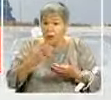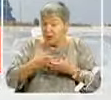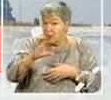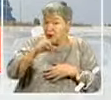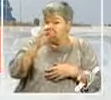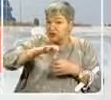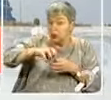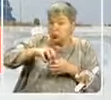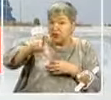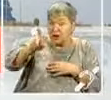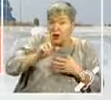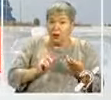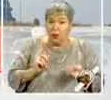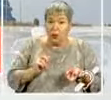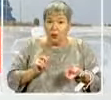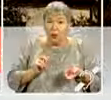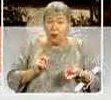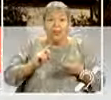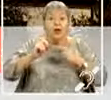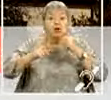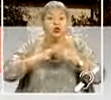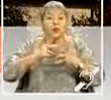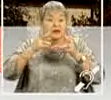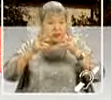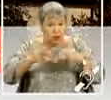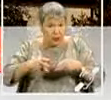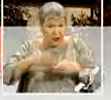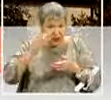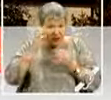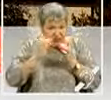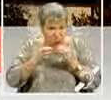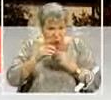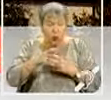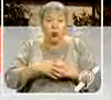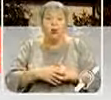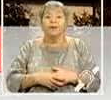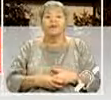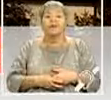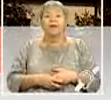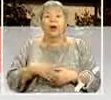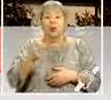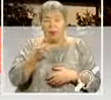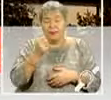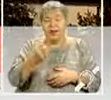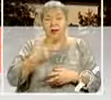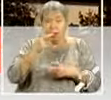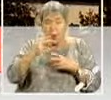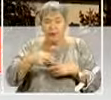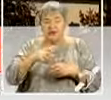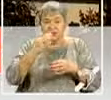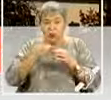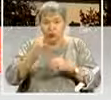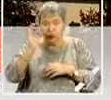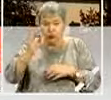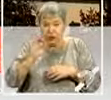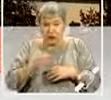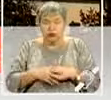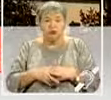Vom, după ce incendiul va fi localizat și vom putea să procedăm